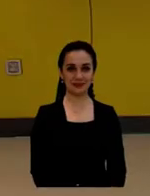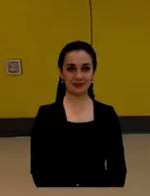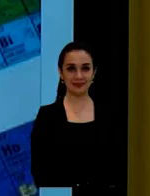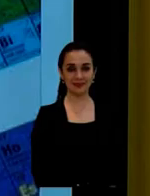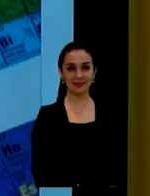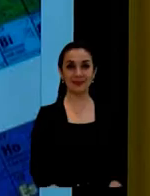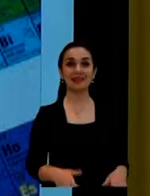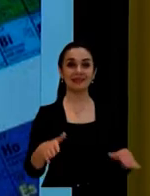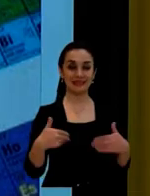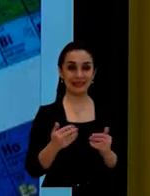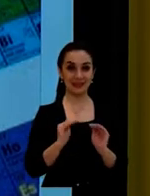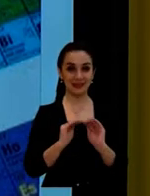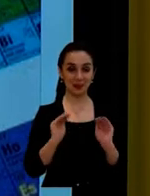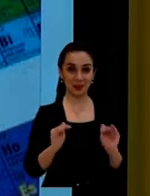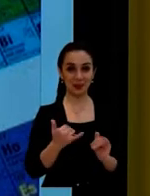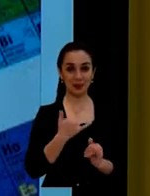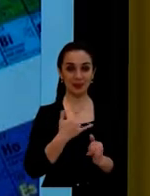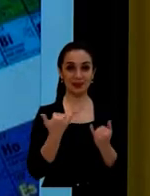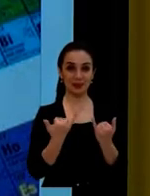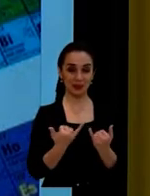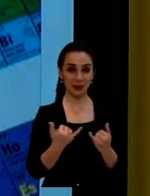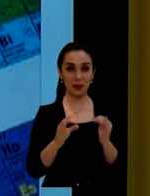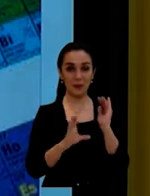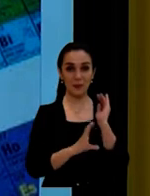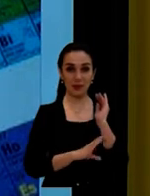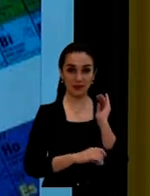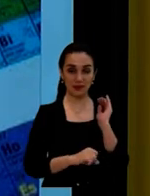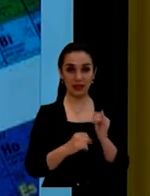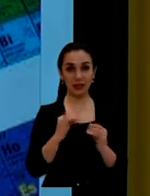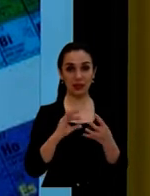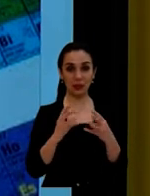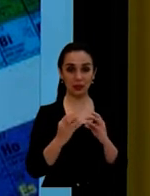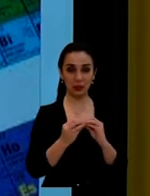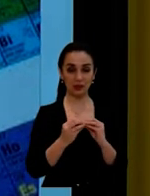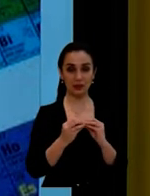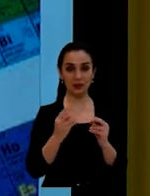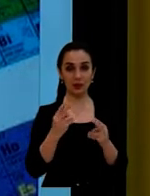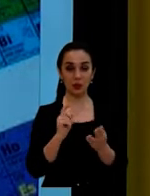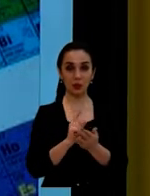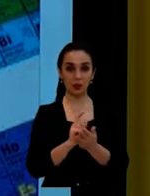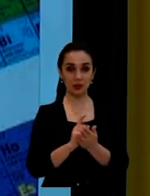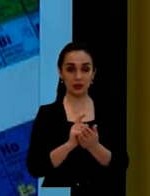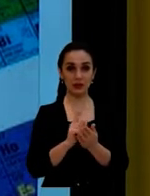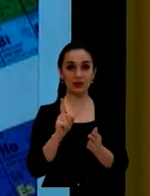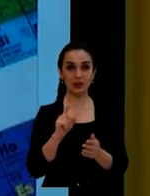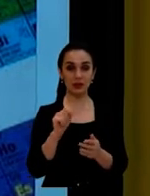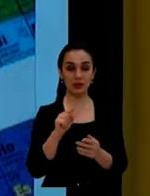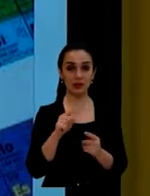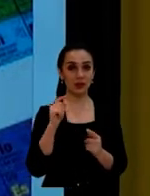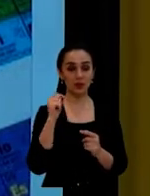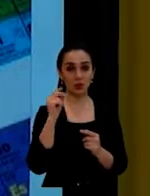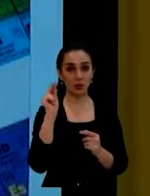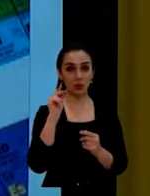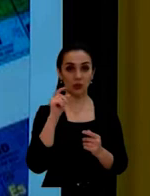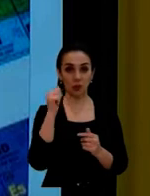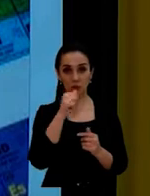здравствуйте ребята у нас сегодня с вами последний итоговый обобщающий урок за этот учебный год